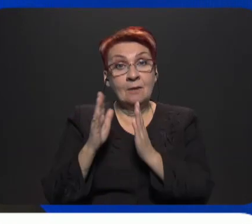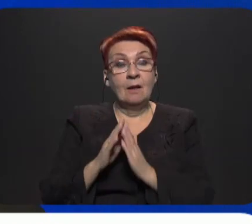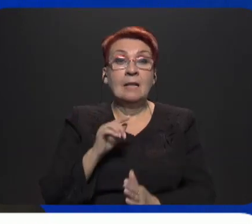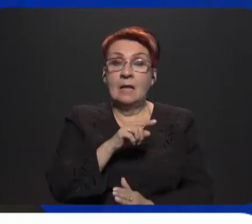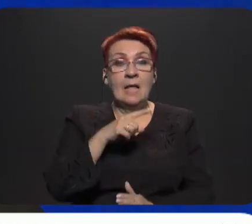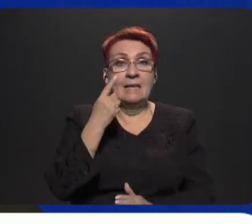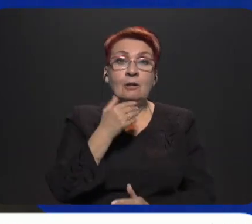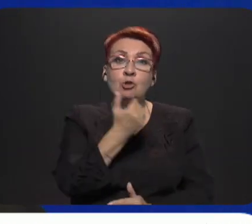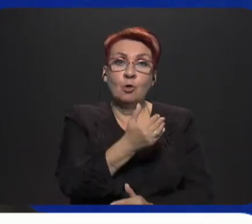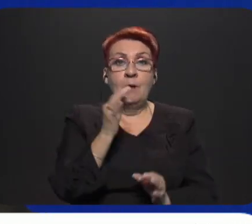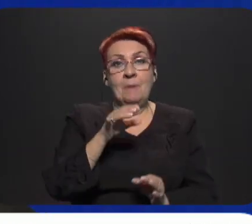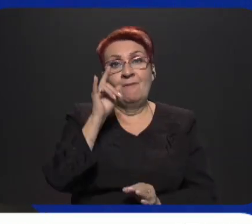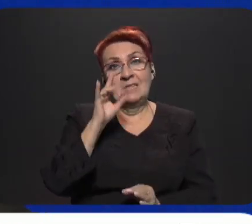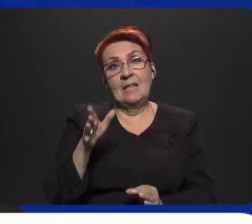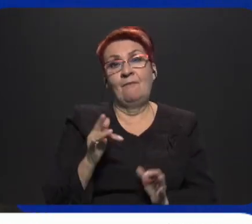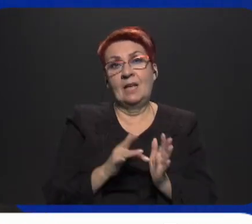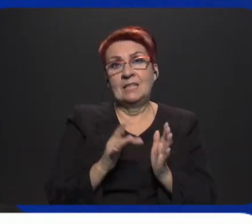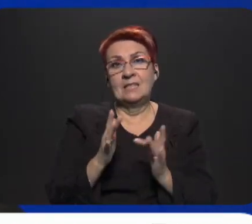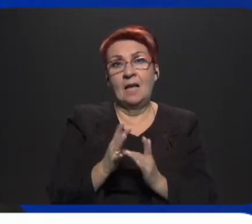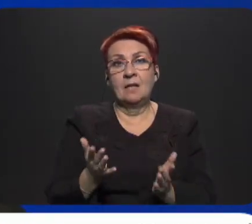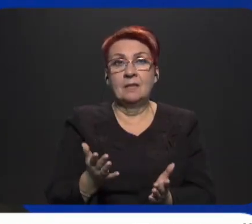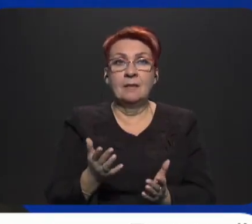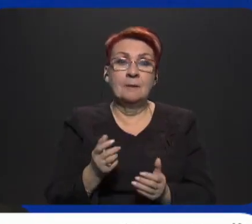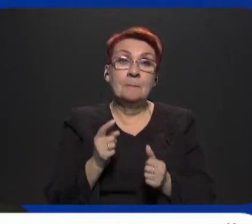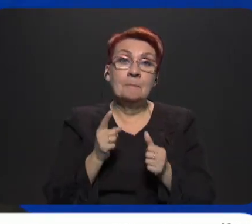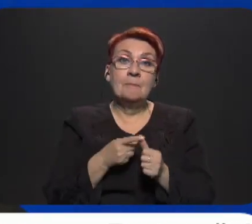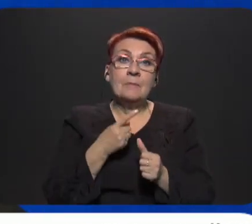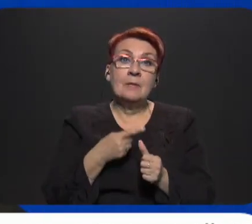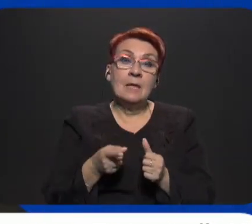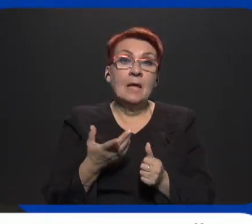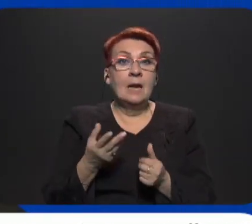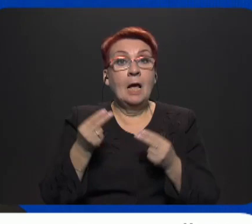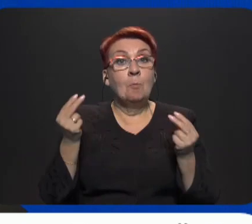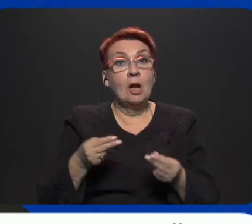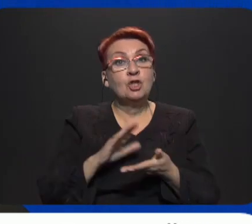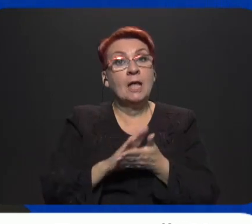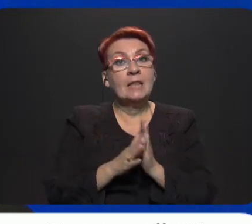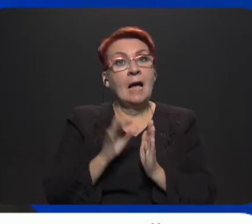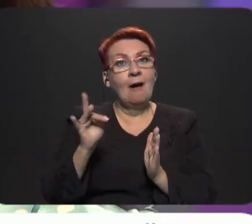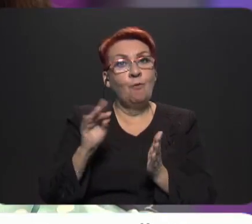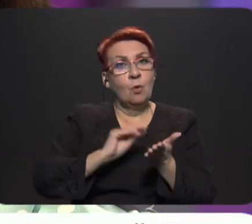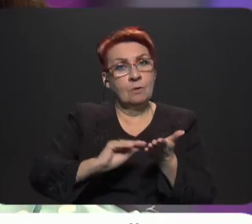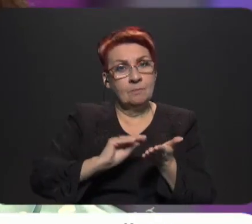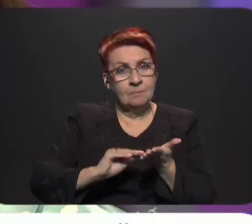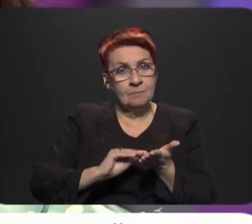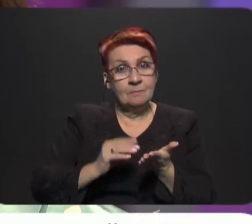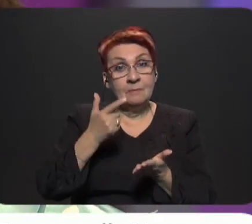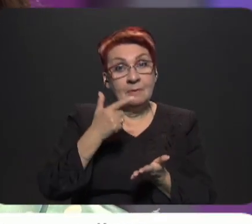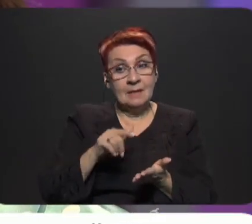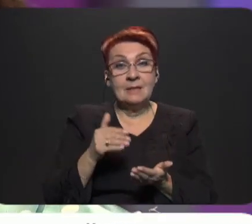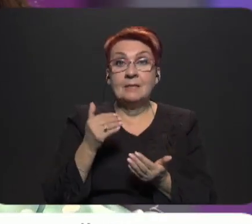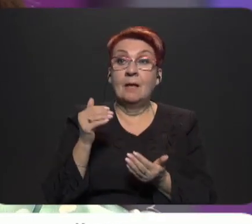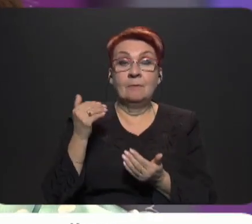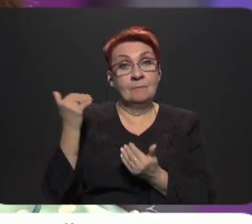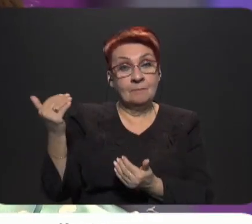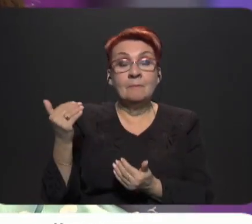христианкой. Вот. Или же брачный договор, где ты не